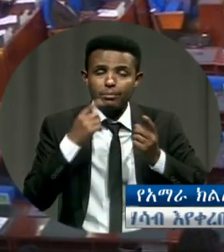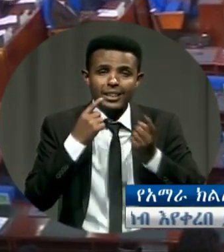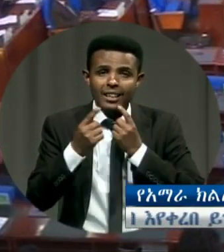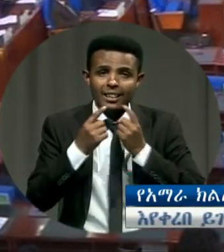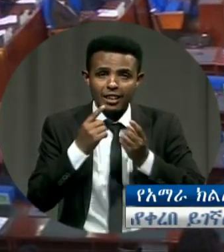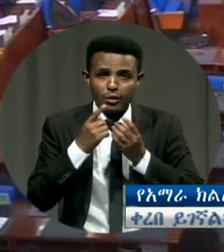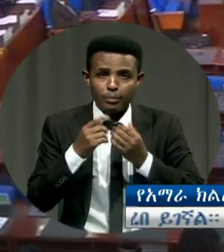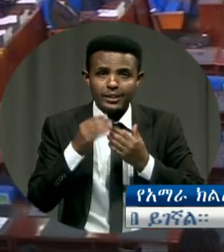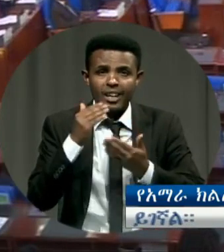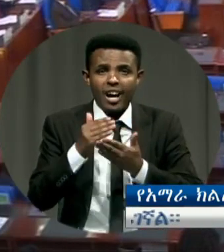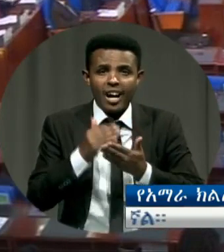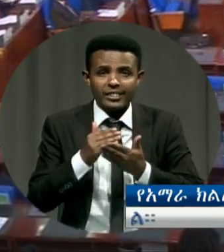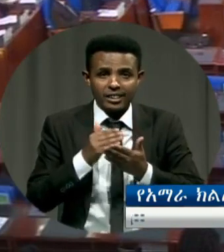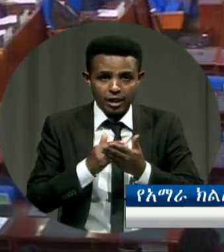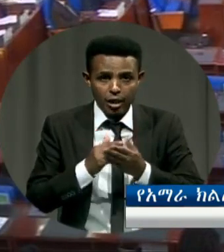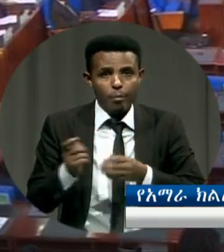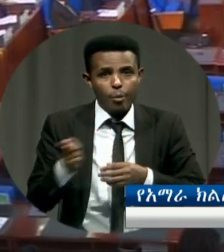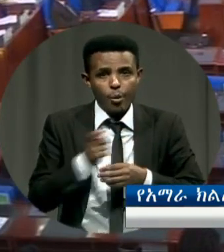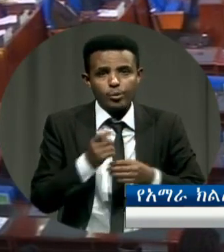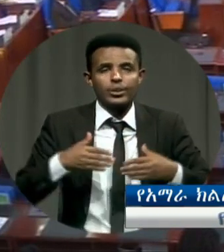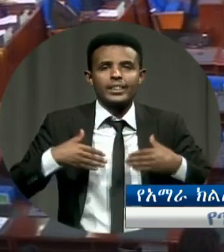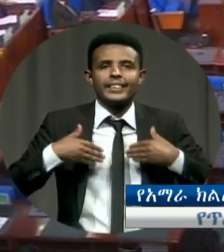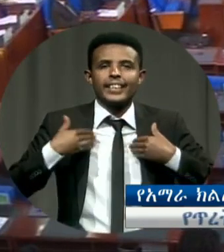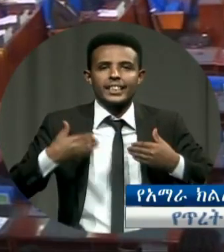የሚነጋገሩበት አጀንዳ መሆኑ ደስተኛ ነው፣